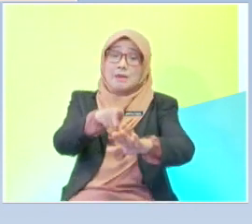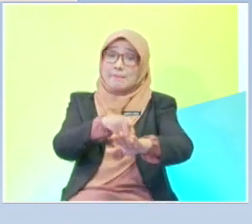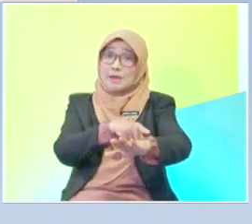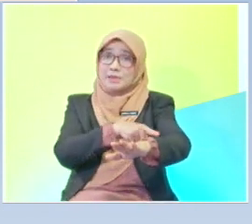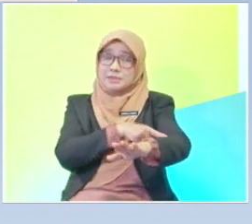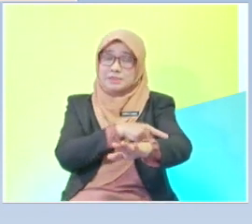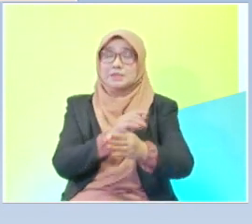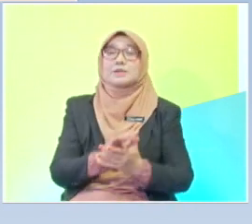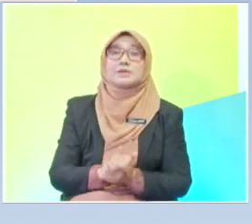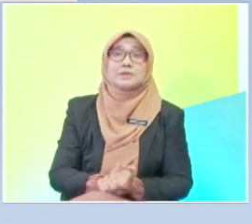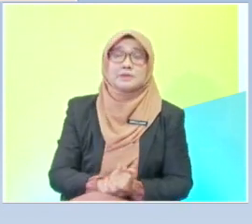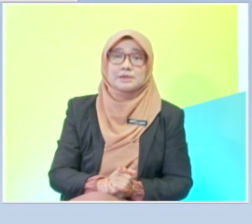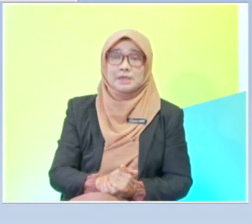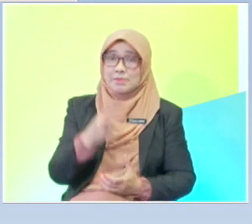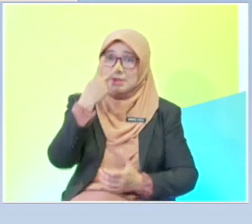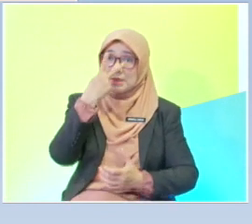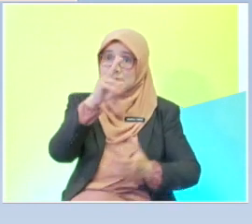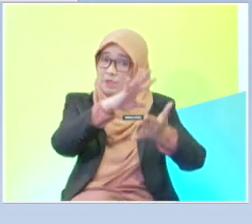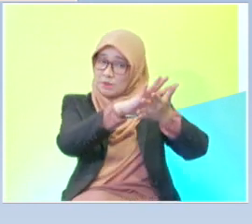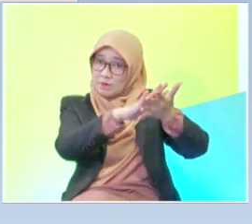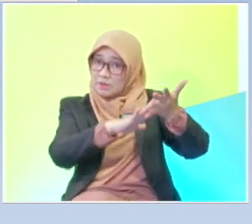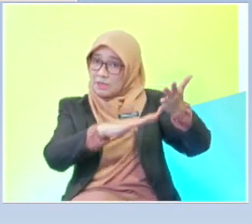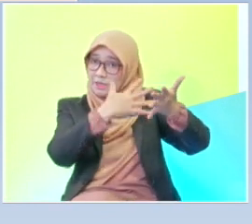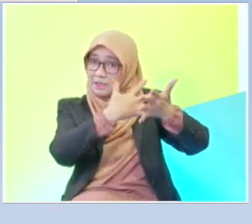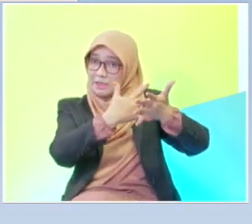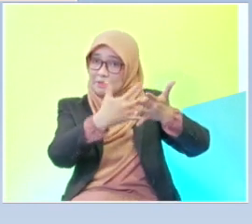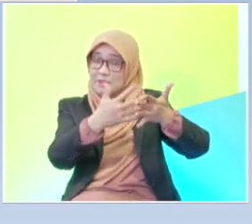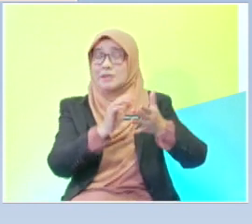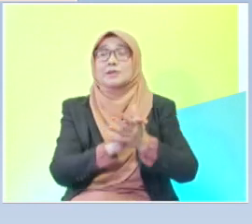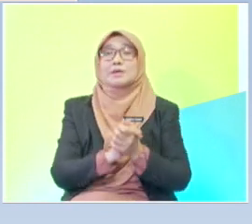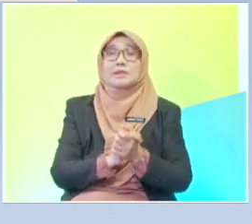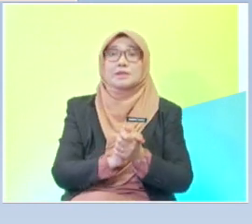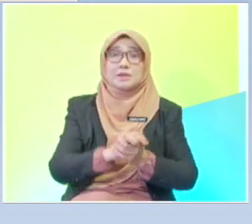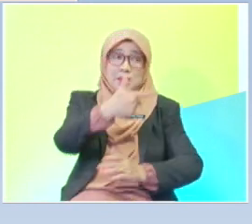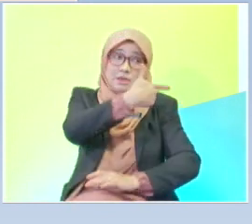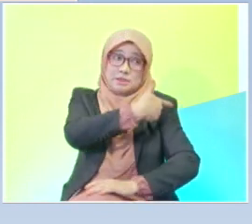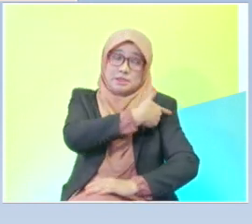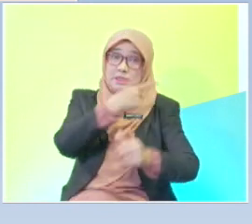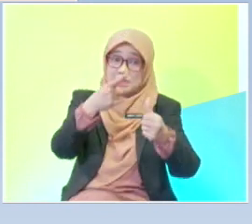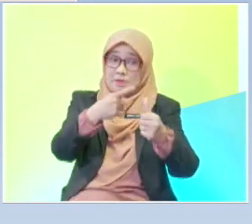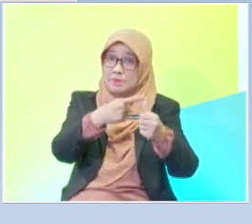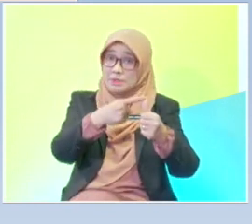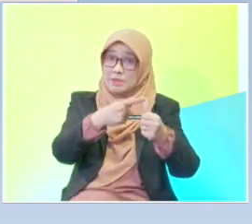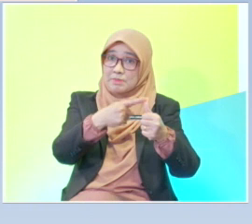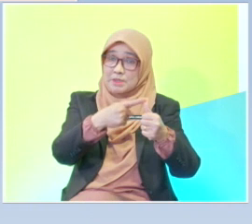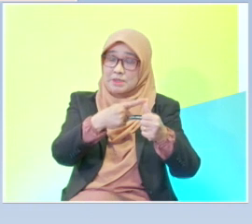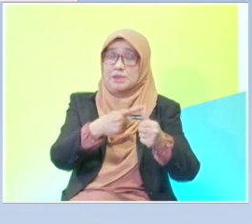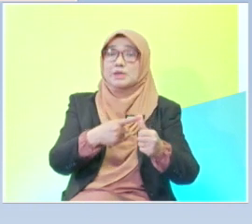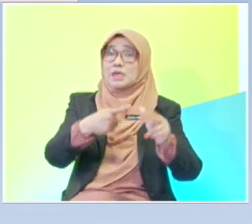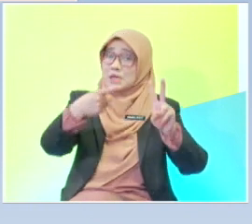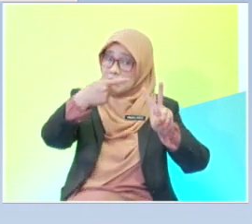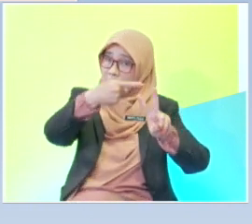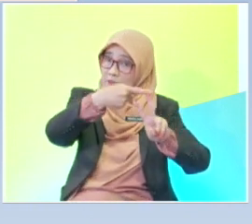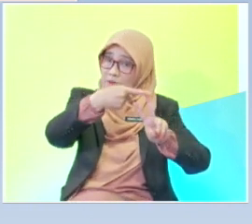buatan, kepekatan antibody semasa suntikan vaksin kali pertama belum mencapai aras keimunan. Apabila suntikan vaksin yang